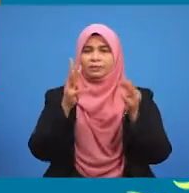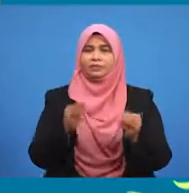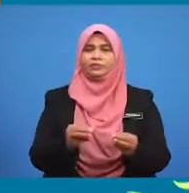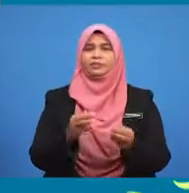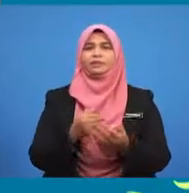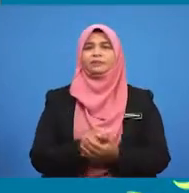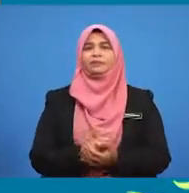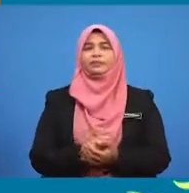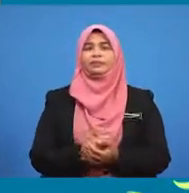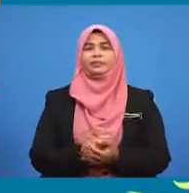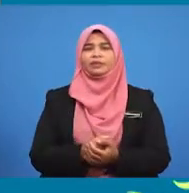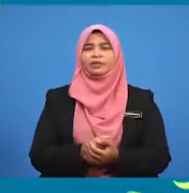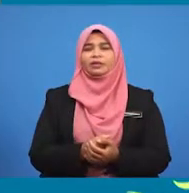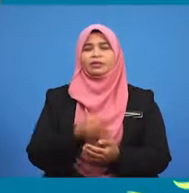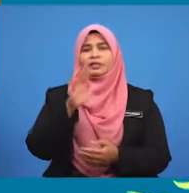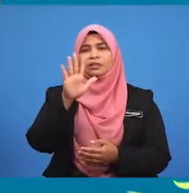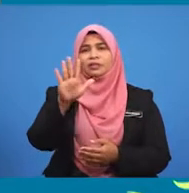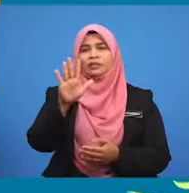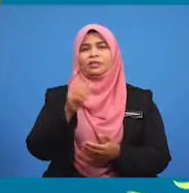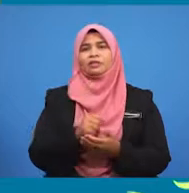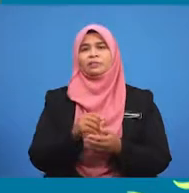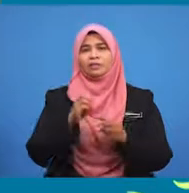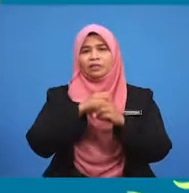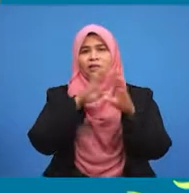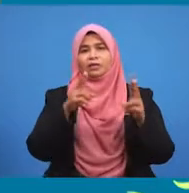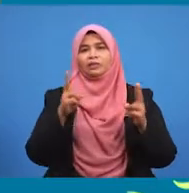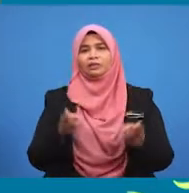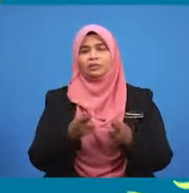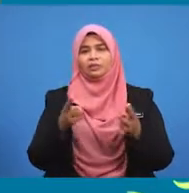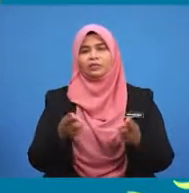manusia. Yang kelima, menerangkan